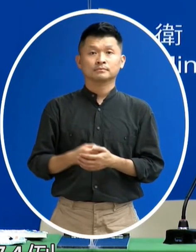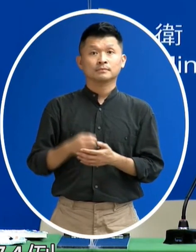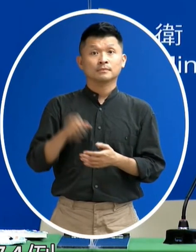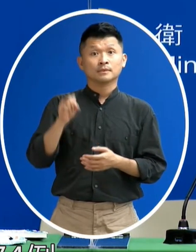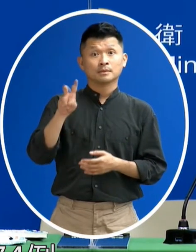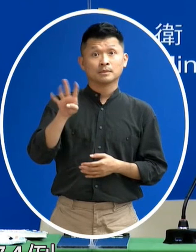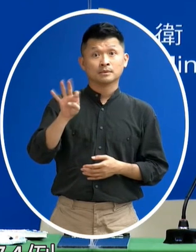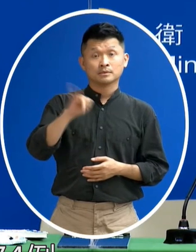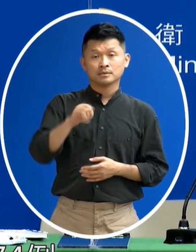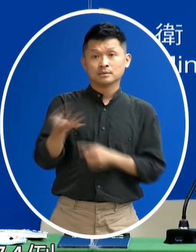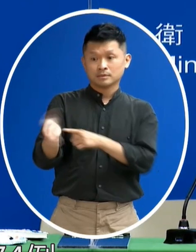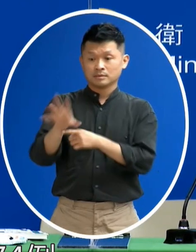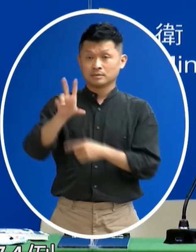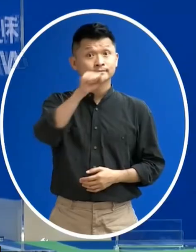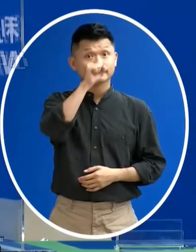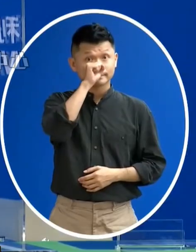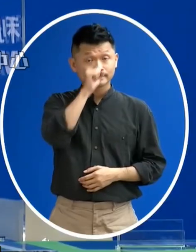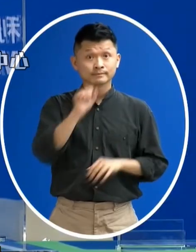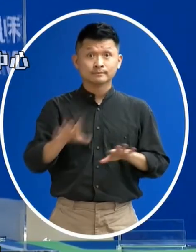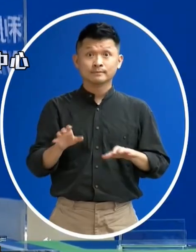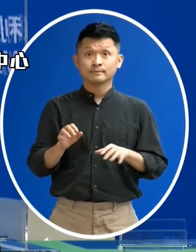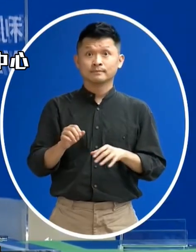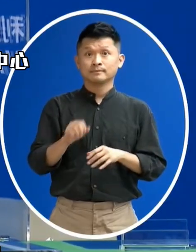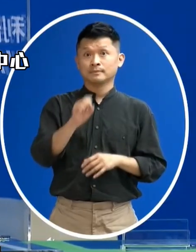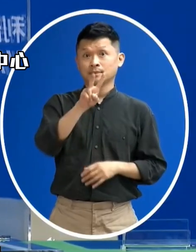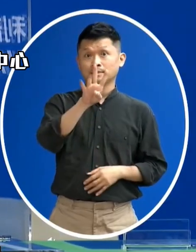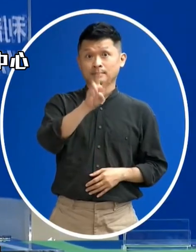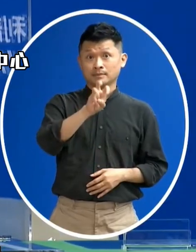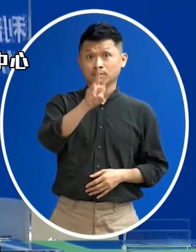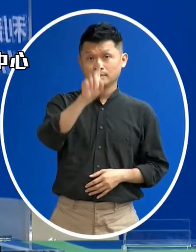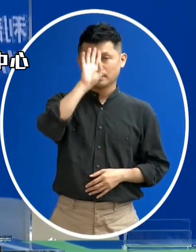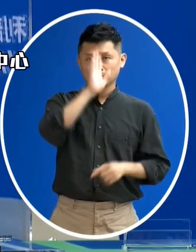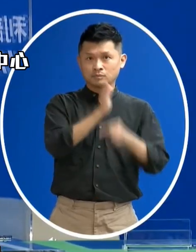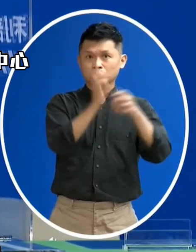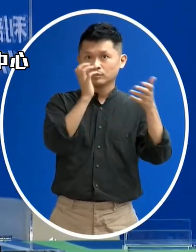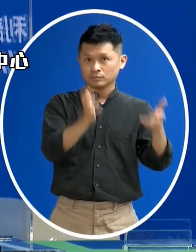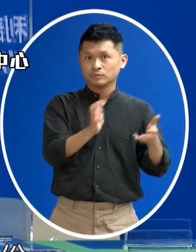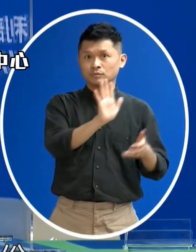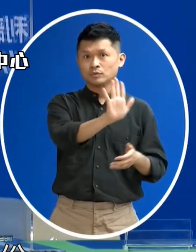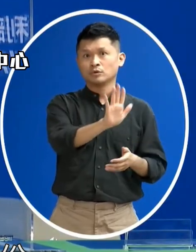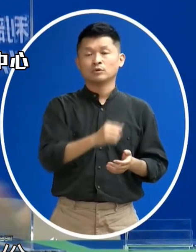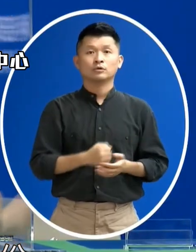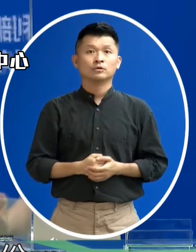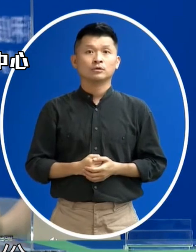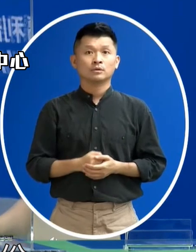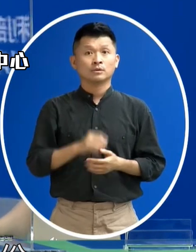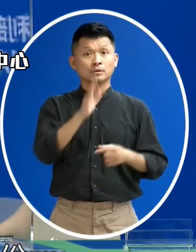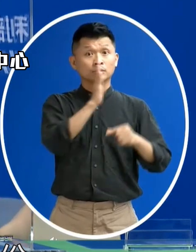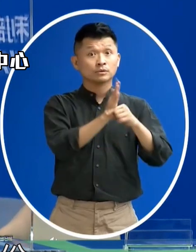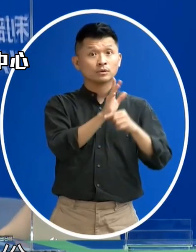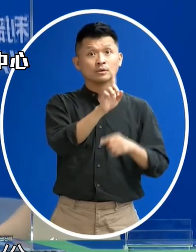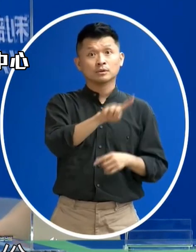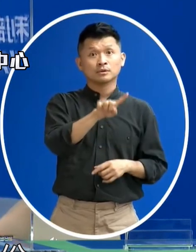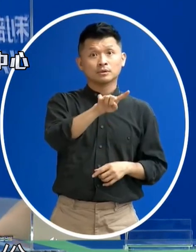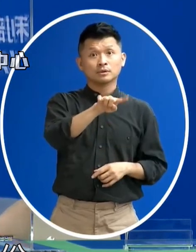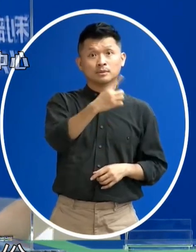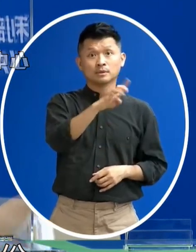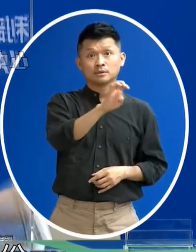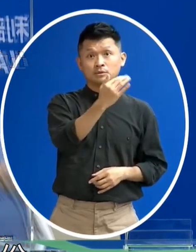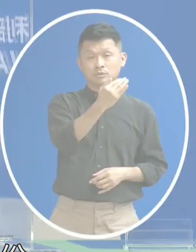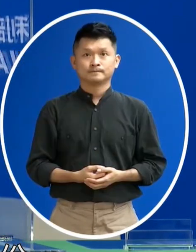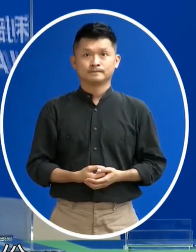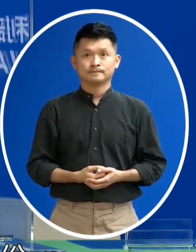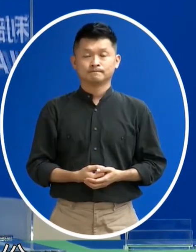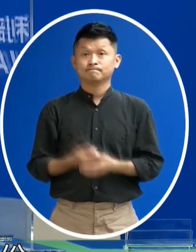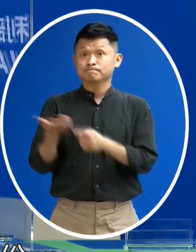264案，好，那死亡个案是74例。 今天新增231例的中重症的个案哦，那中症149，重症